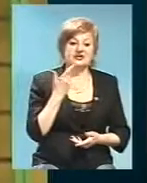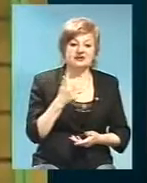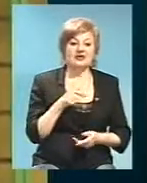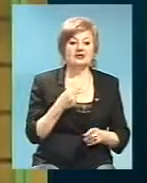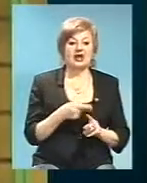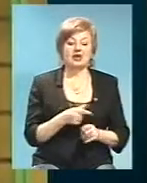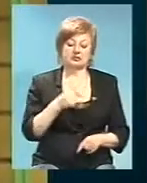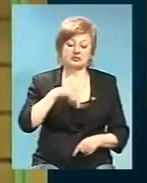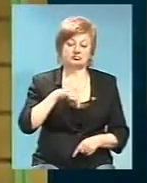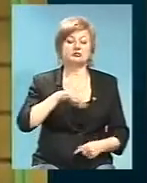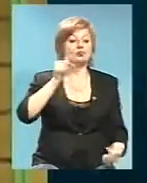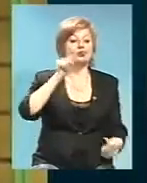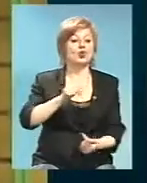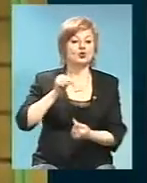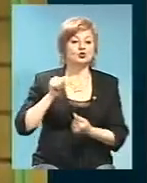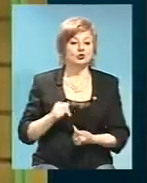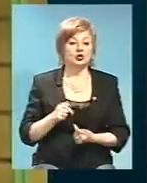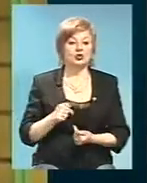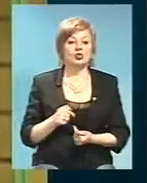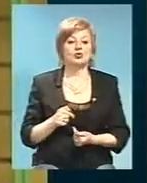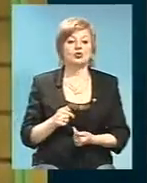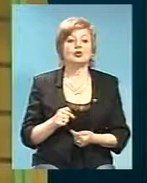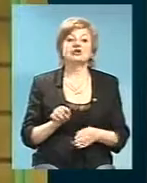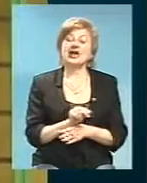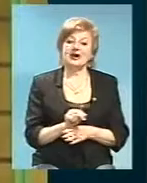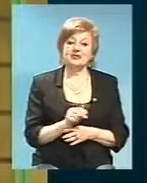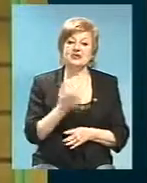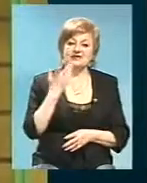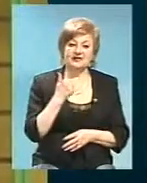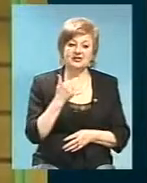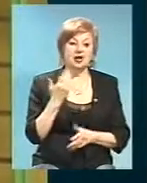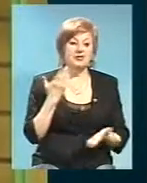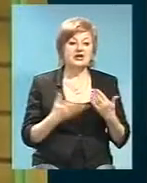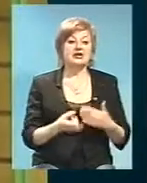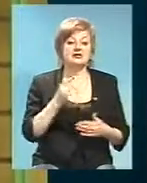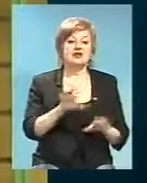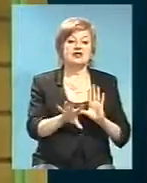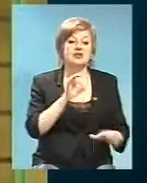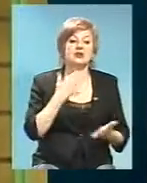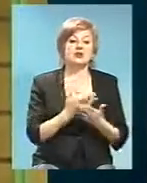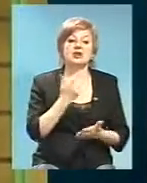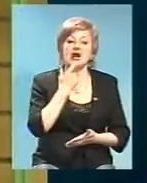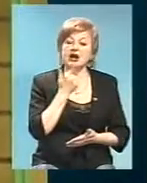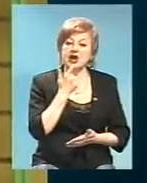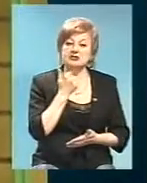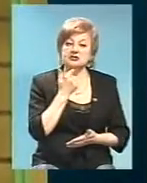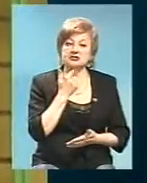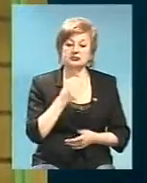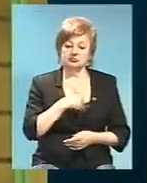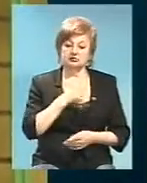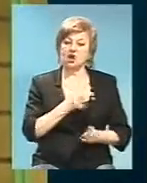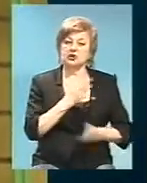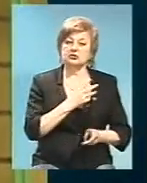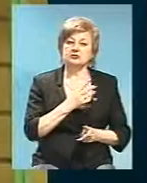вже характеризується як елементи кольоротерапії. Тому що якщо дитина вибрала червоний, наприклад, він може бути агресивним кольором,